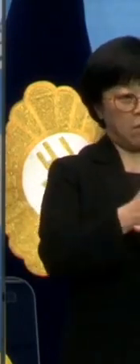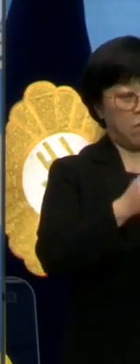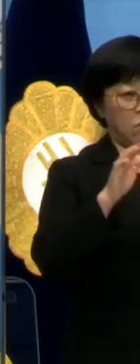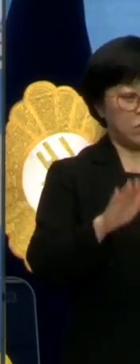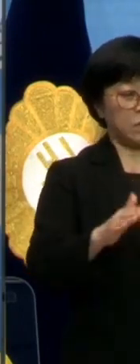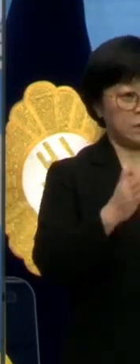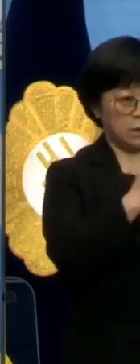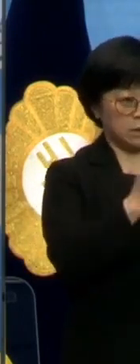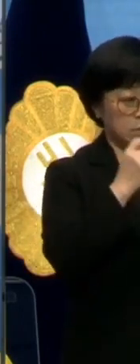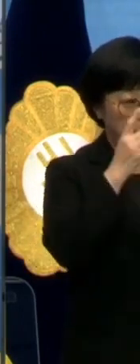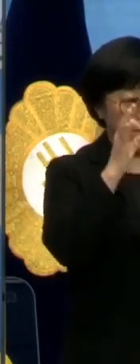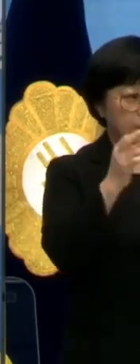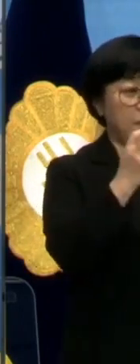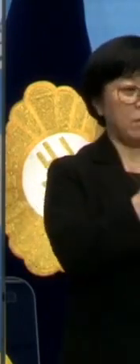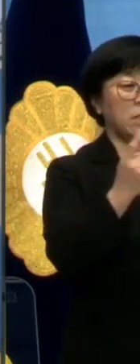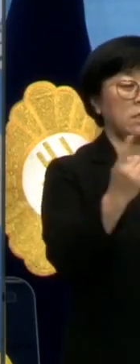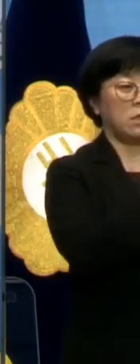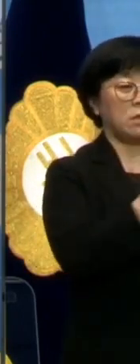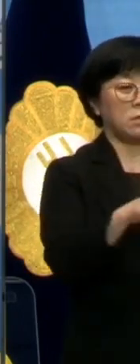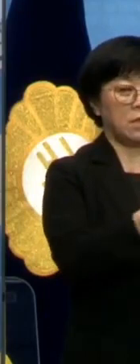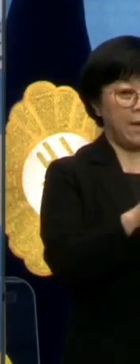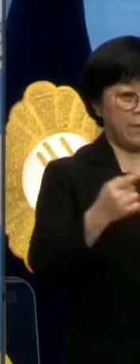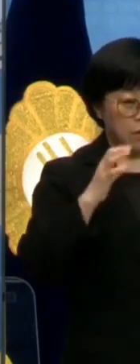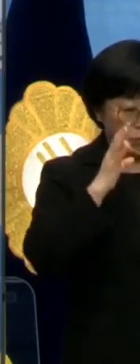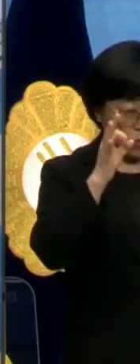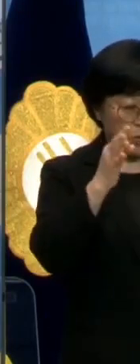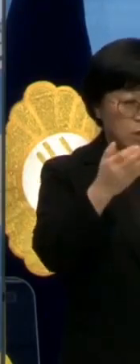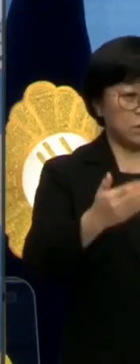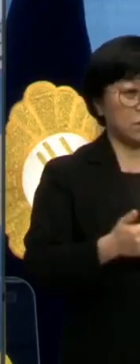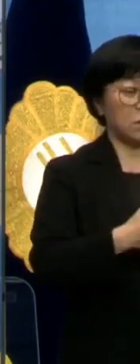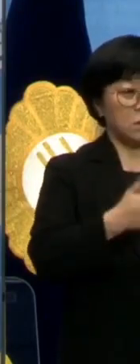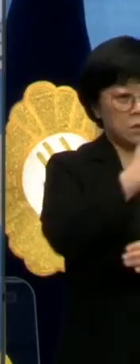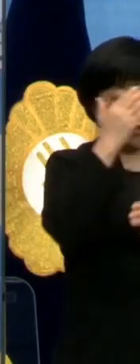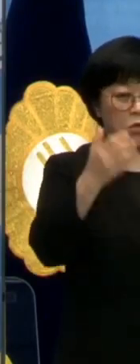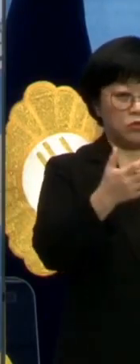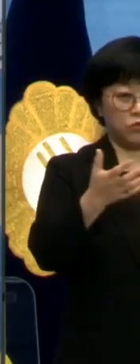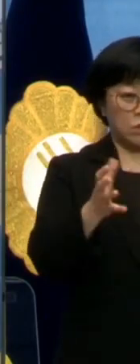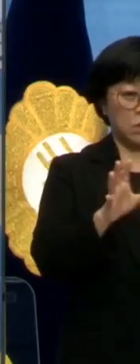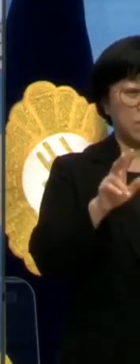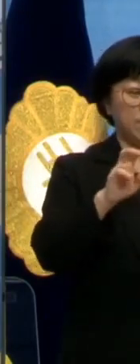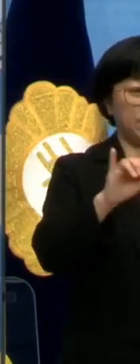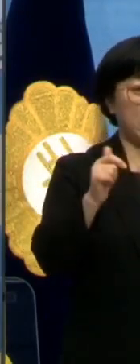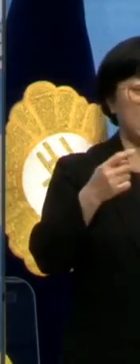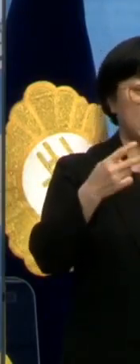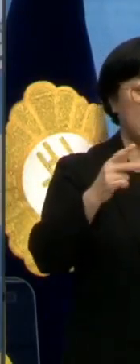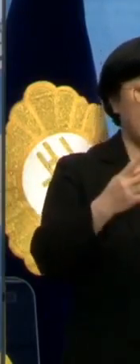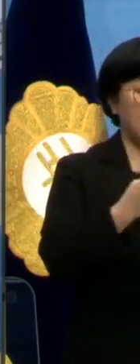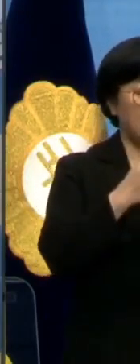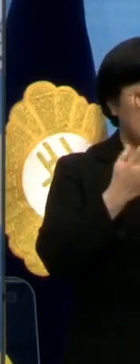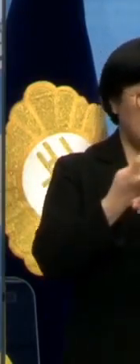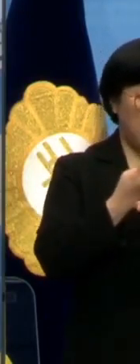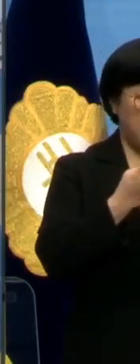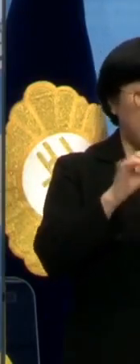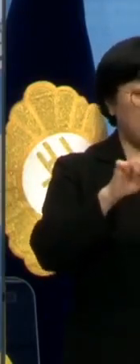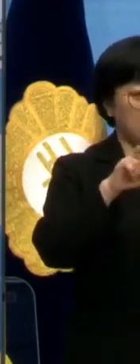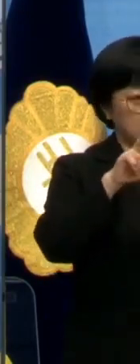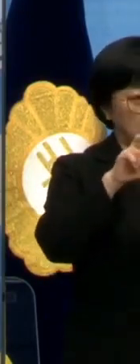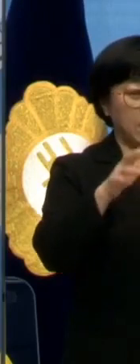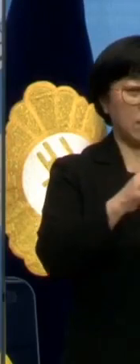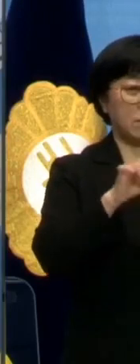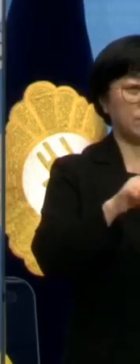오늘 주거급여법 개정안을 발의하기까지 함께 애써주신 청년주거단체 민달팽이 유니온과 주거복지를 위해